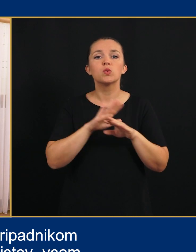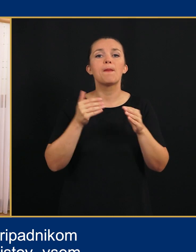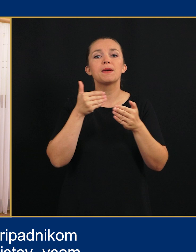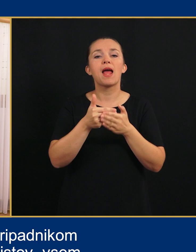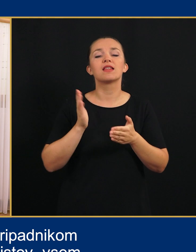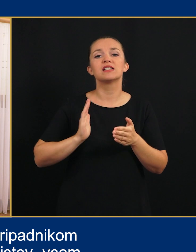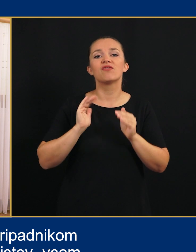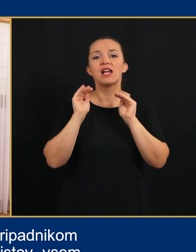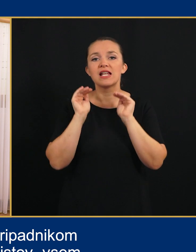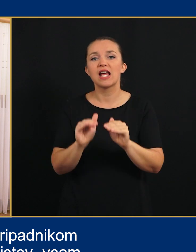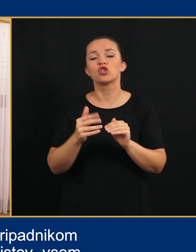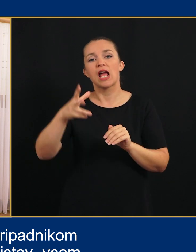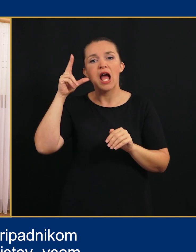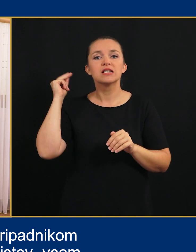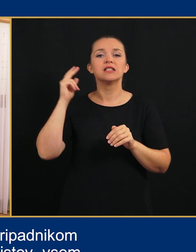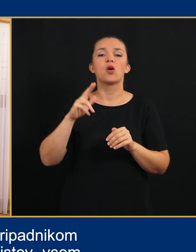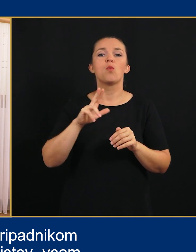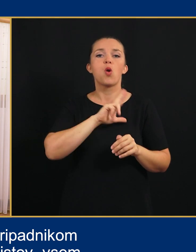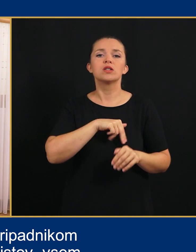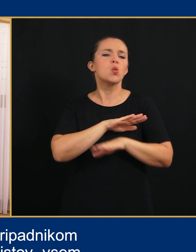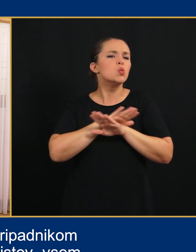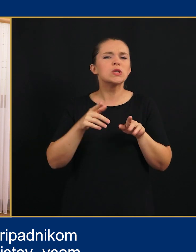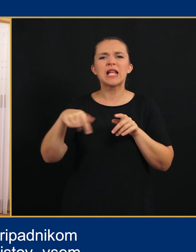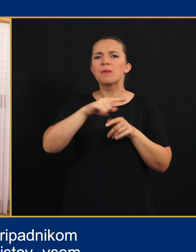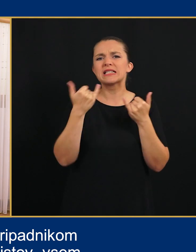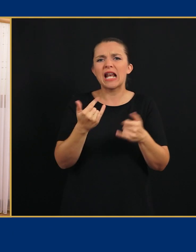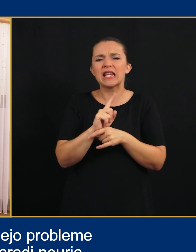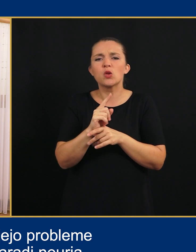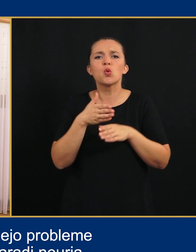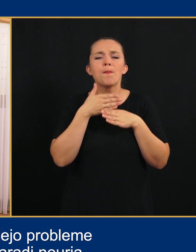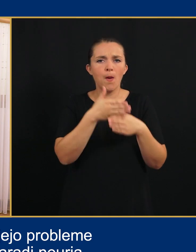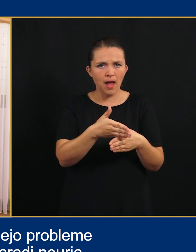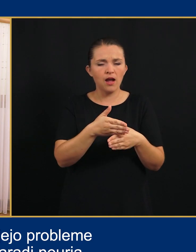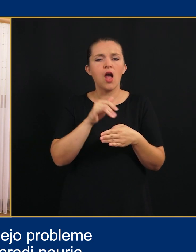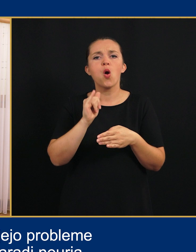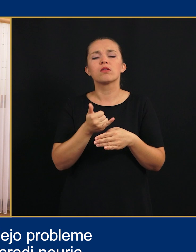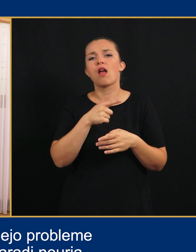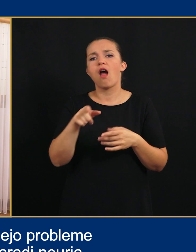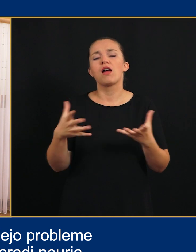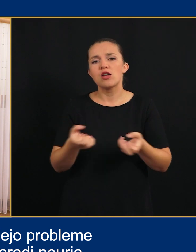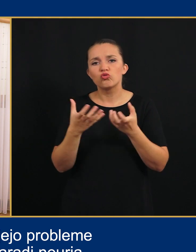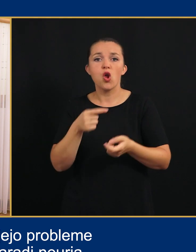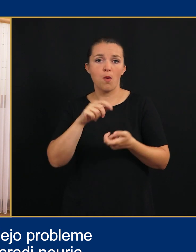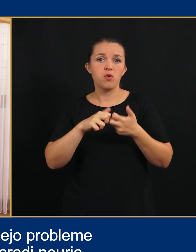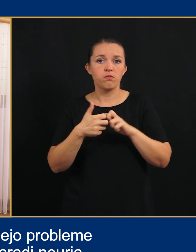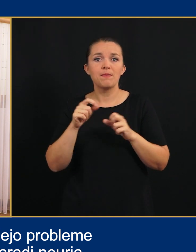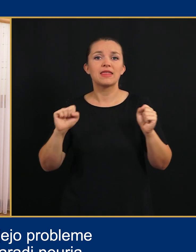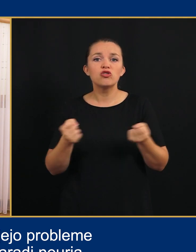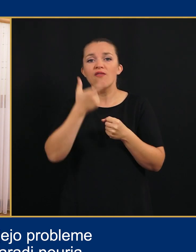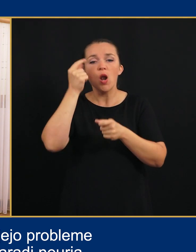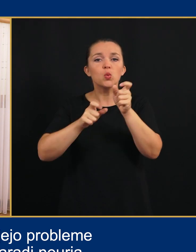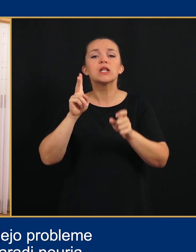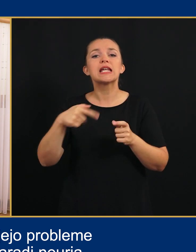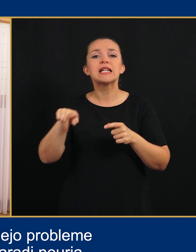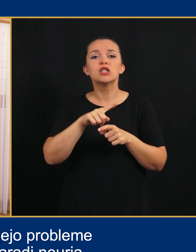se zahvalila vsem pripadnikom civilne zaščite, gasilcev, policistov, vsem, ki trenutno pomagajo, da rešujejo probleme